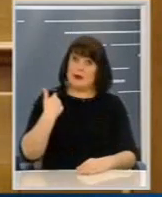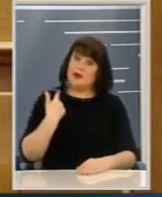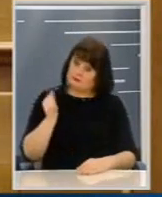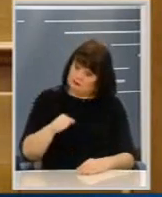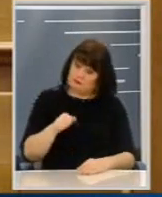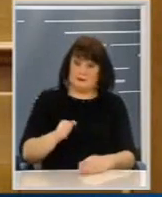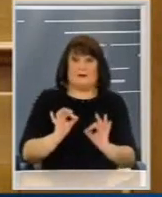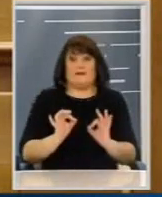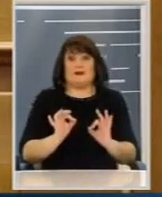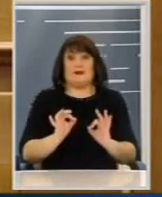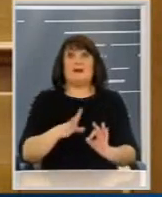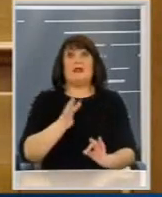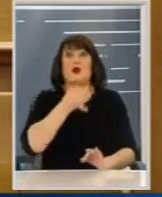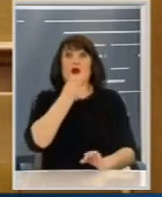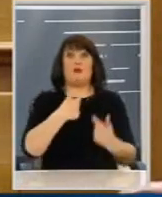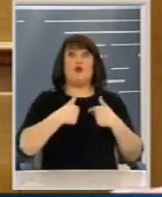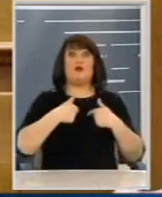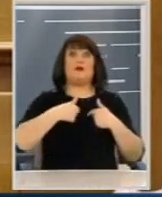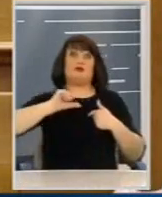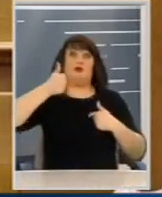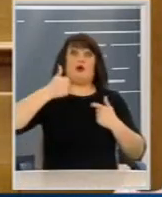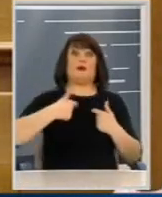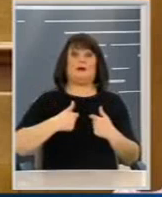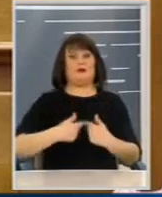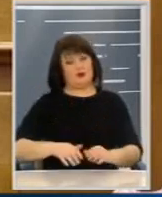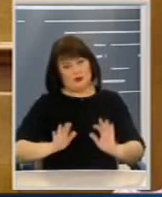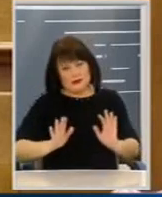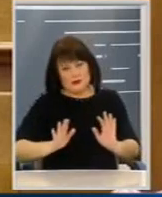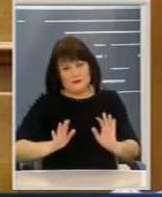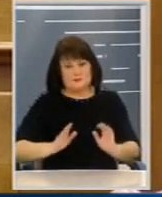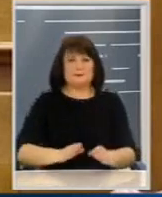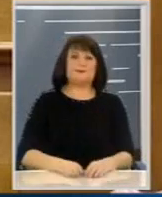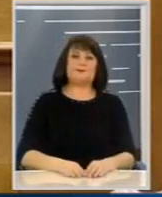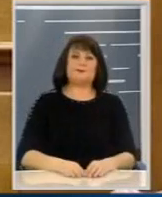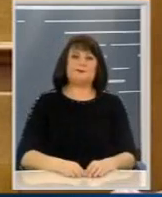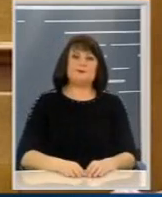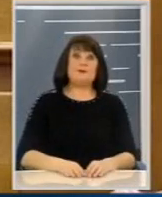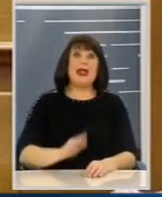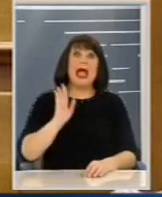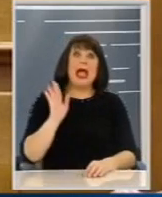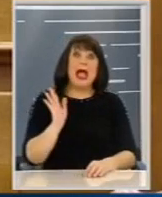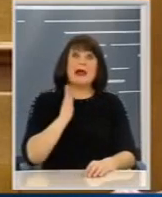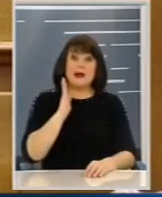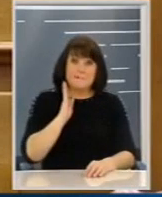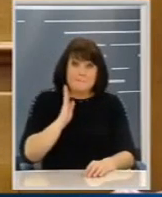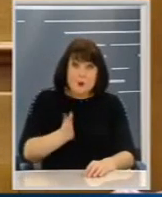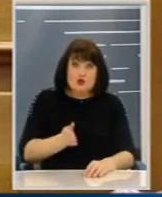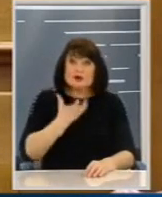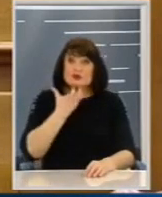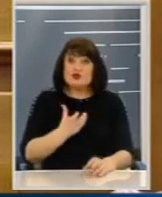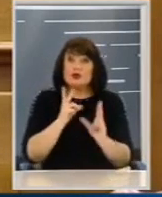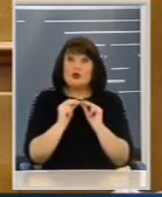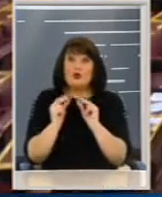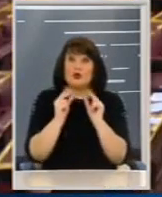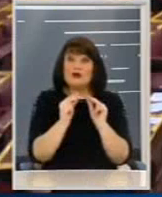θέλω εδώ να ισχυριστώ ότι έχουμε τα πρωτεία. Αλλά πάλι αν ήμασταν σήμερα σε θέση να κουβεντιάσουμε σοβαρά, γιατί πιστεύω